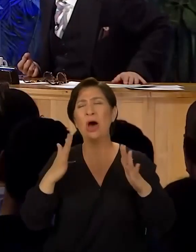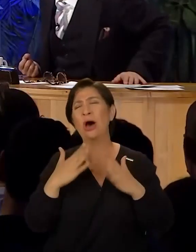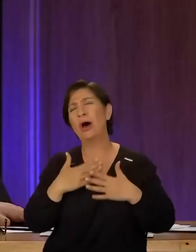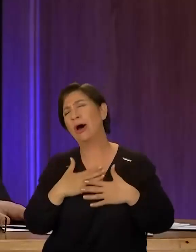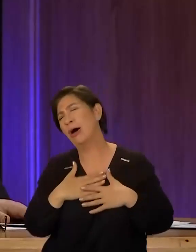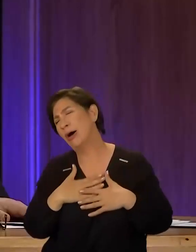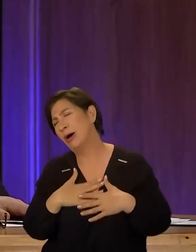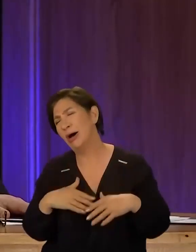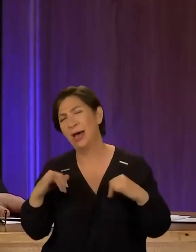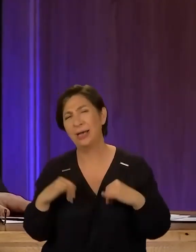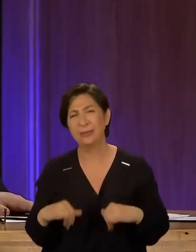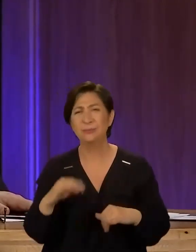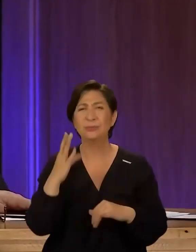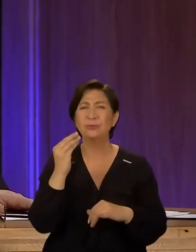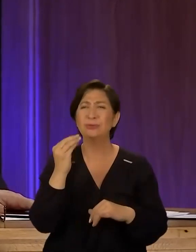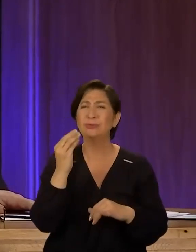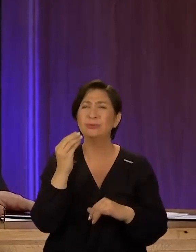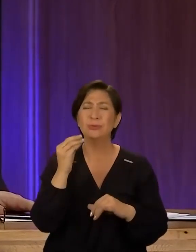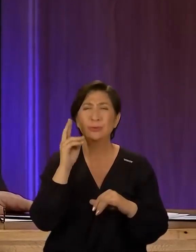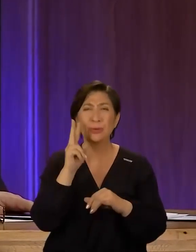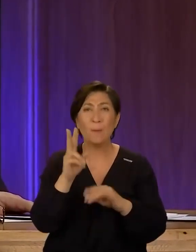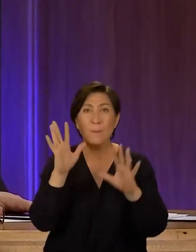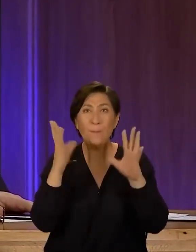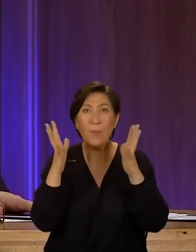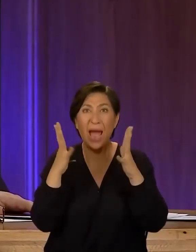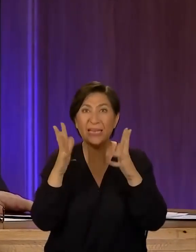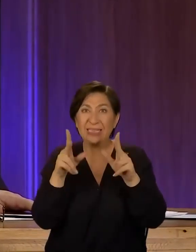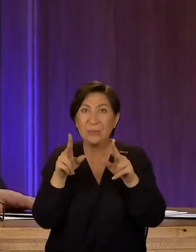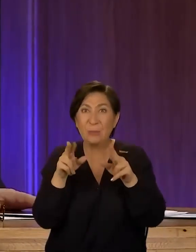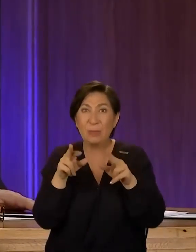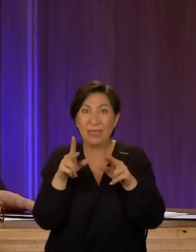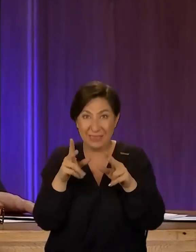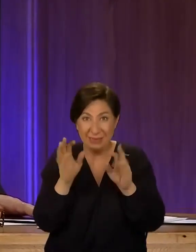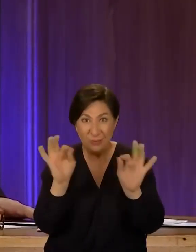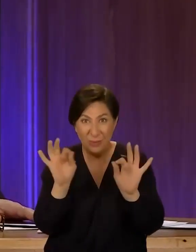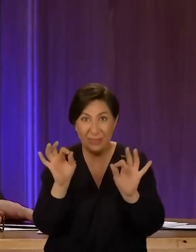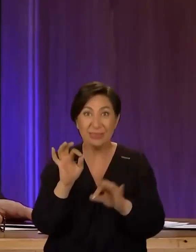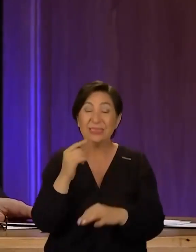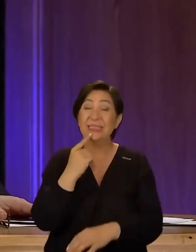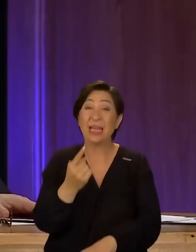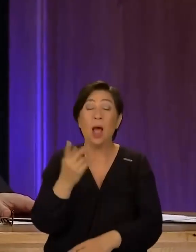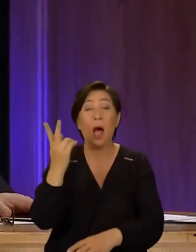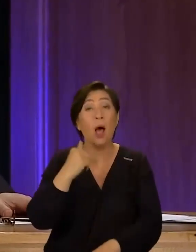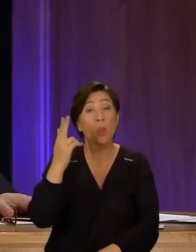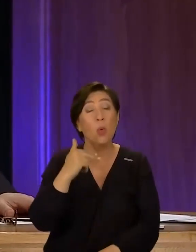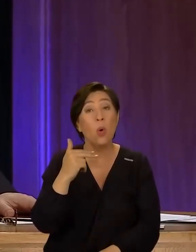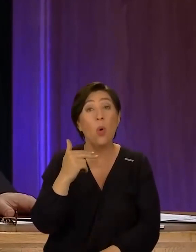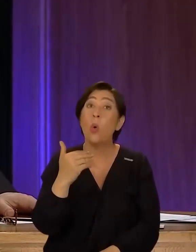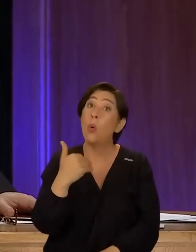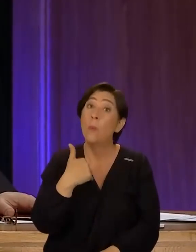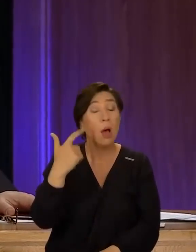zaman o da geldi gördü ve manyakça değil mi falan diyerekten ve ağlıyor ve